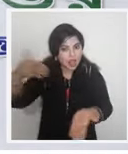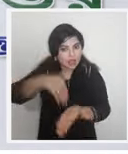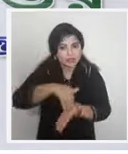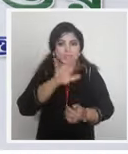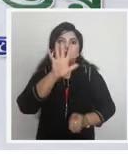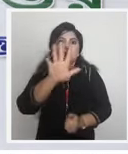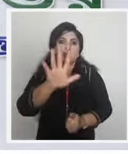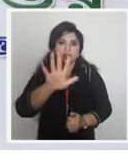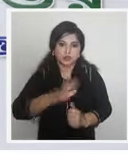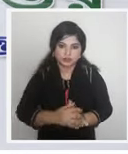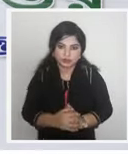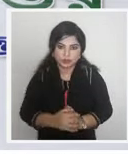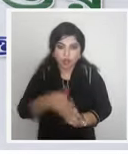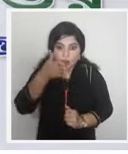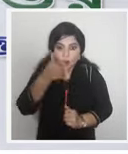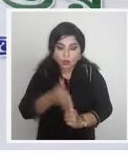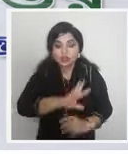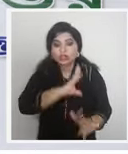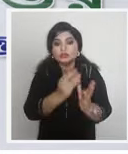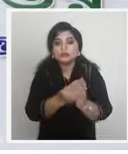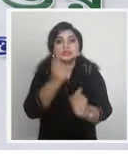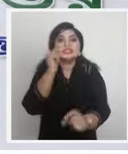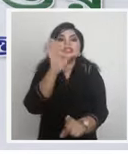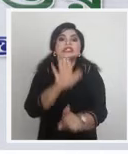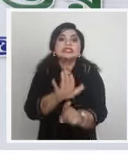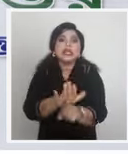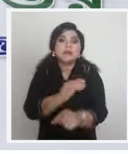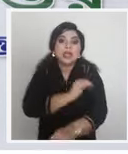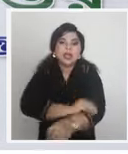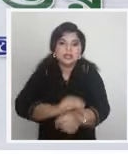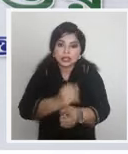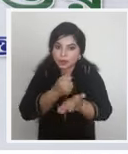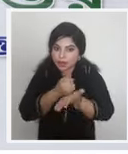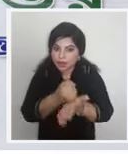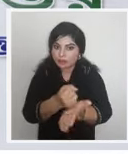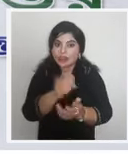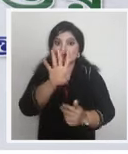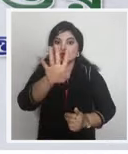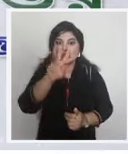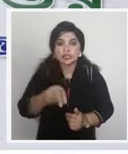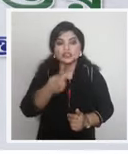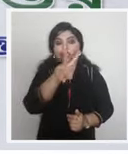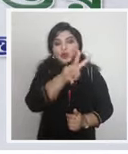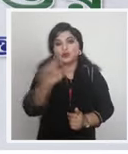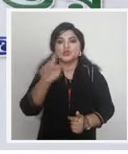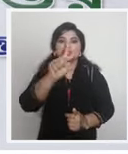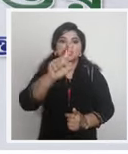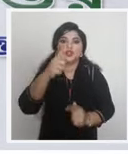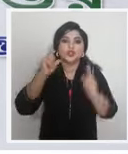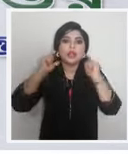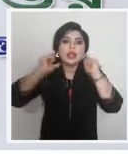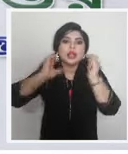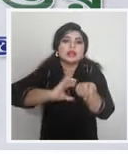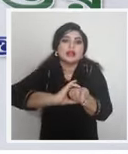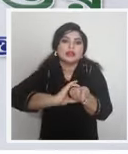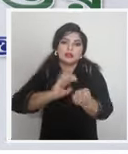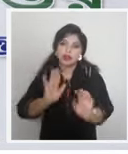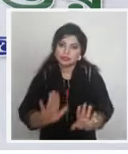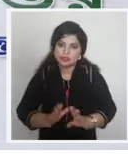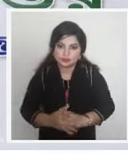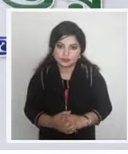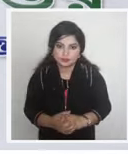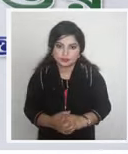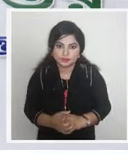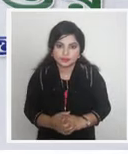16,362 জন এবং 24 ঘন্টায় নতুন করে সংযোজিত হয়েছেন আরও 5 জন চিকিৎসক। বর্তমানে স্বেচ্ছাভিত্তিতে সেবাদান